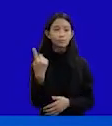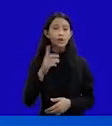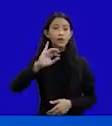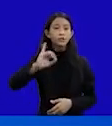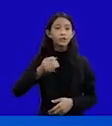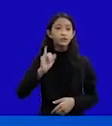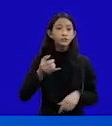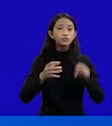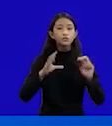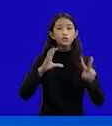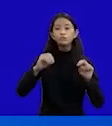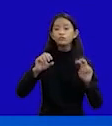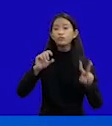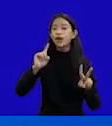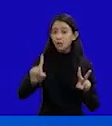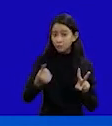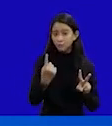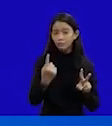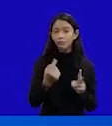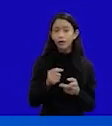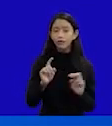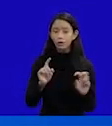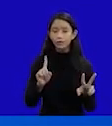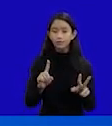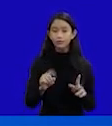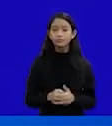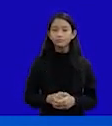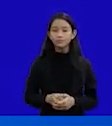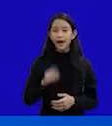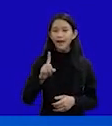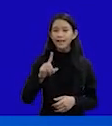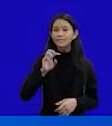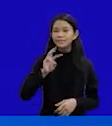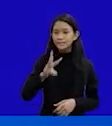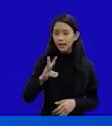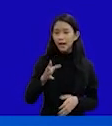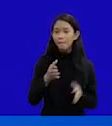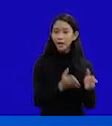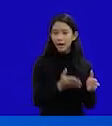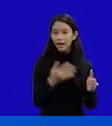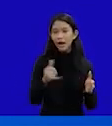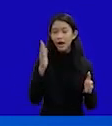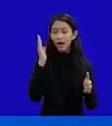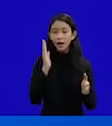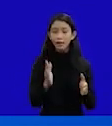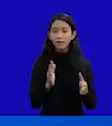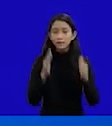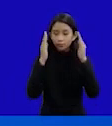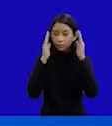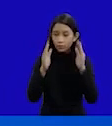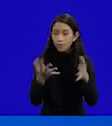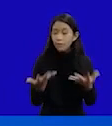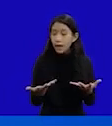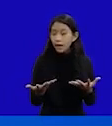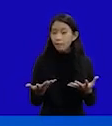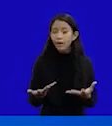Januari 2021 ada tiga pihak yang akan menentukan apakah